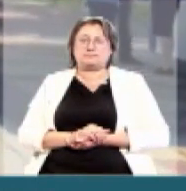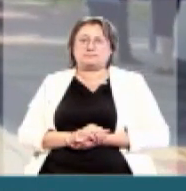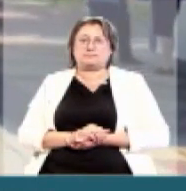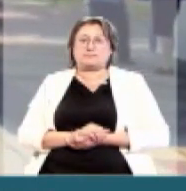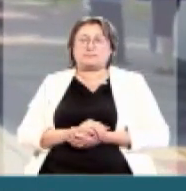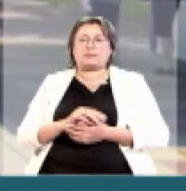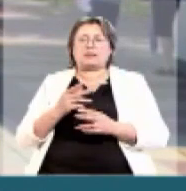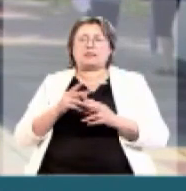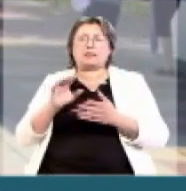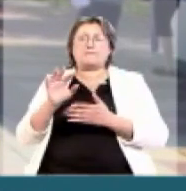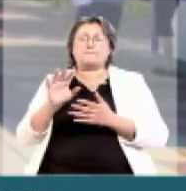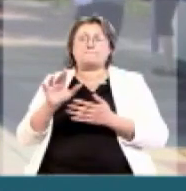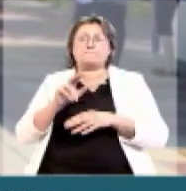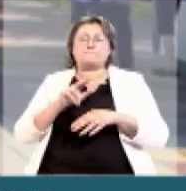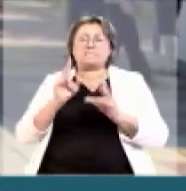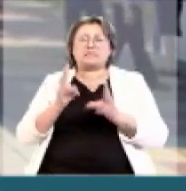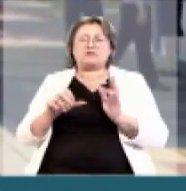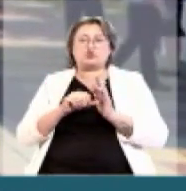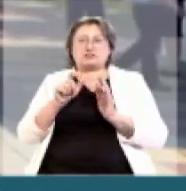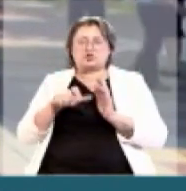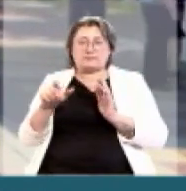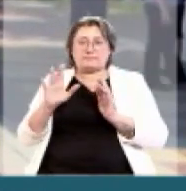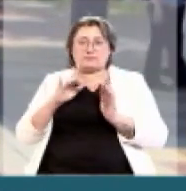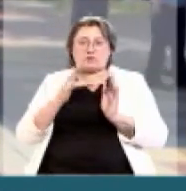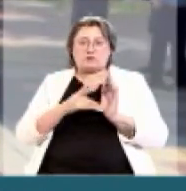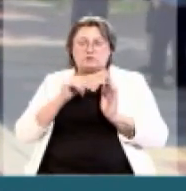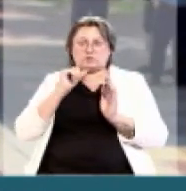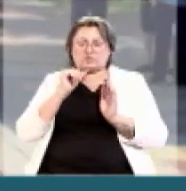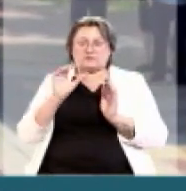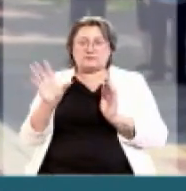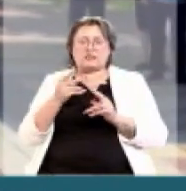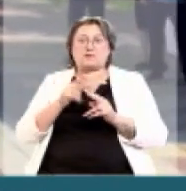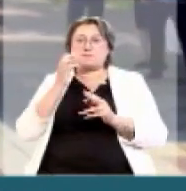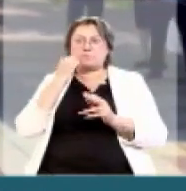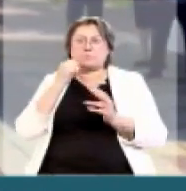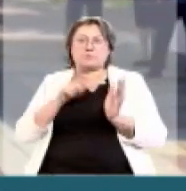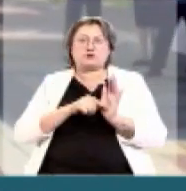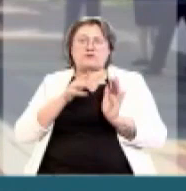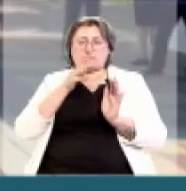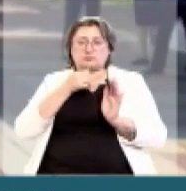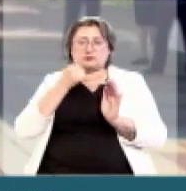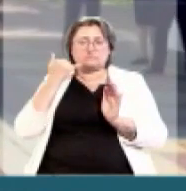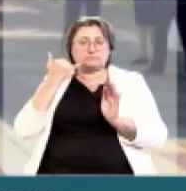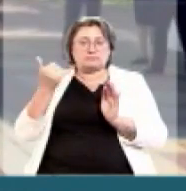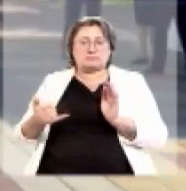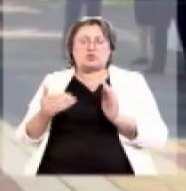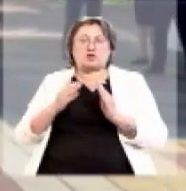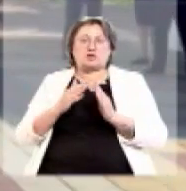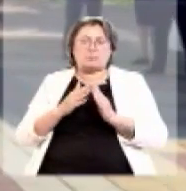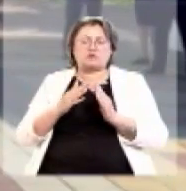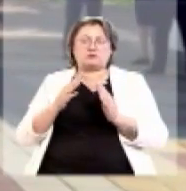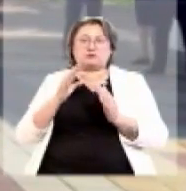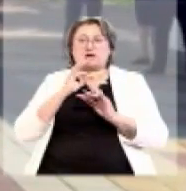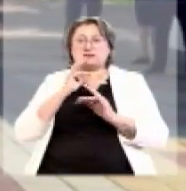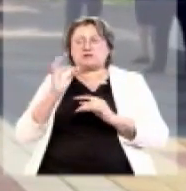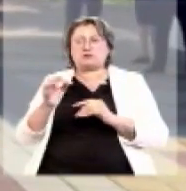Жедел тергеу іс-қимылдарын жүргізу кезінде облыс орталығының 6 тұрғыны зардап шеккені анықталды. Олардың барлығы зейнет жасындағы адамдар.